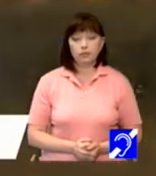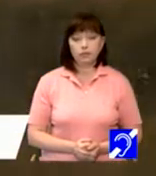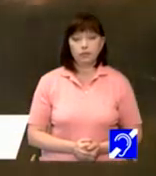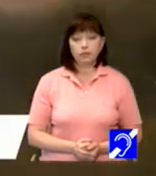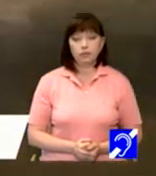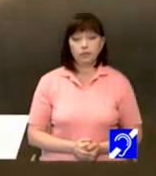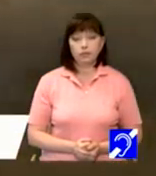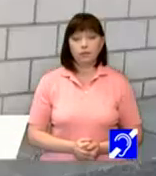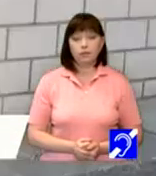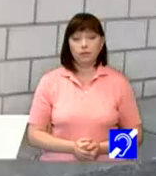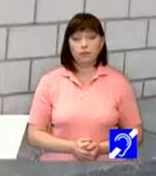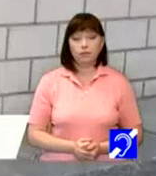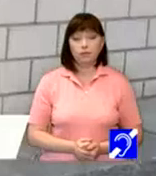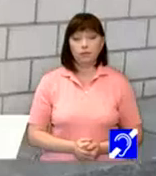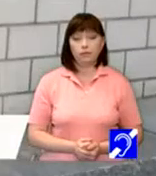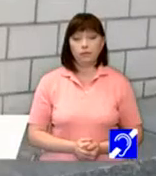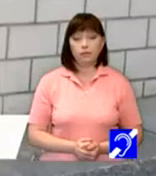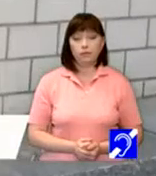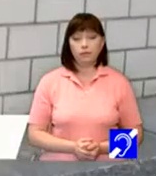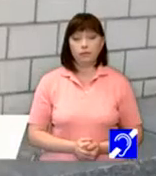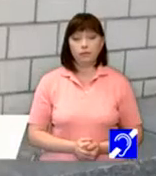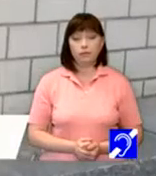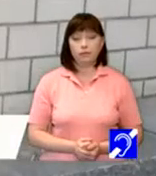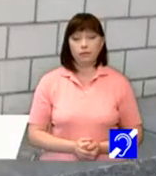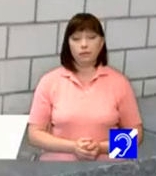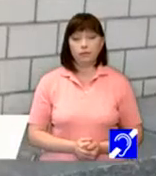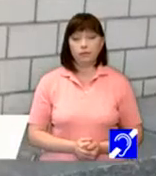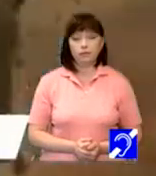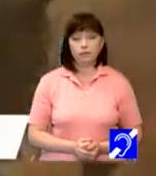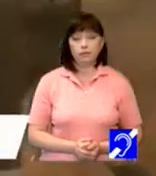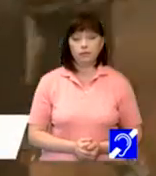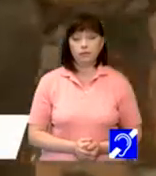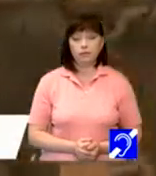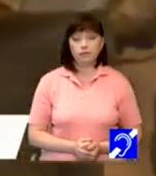o así, ya nos han dicho que nos teníamos que salir de aquí. No sé, pero ya estaban las llamas ahí.